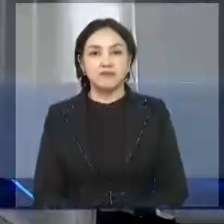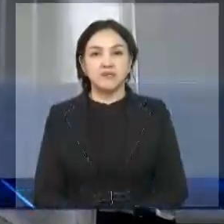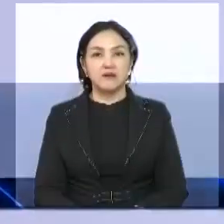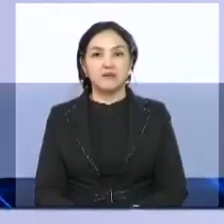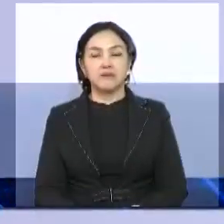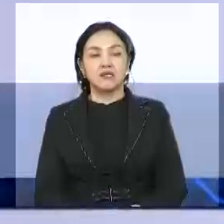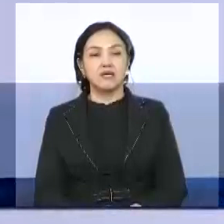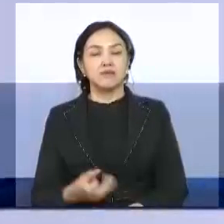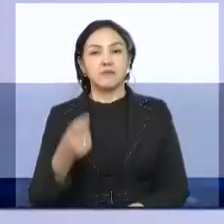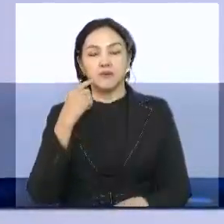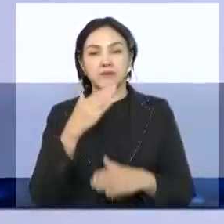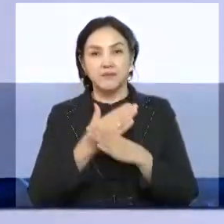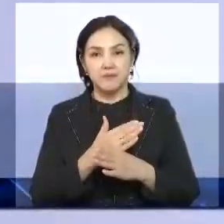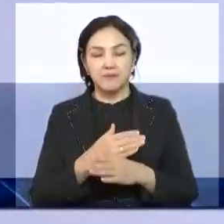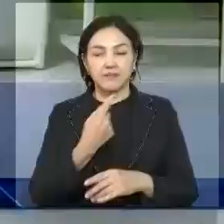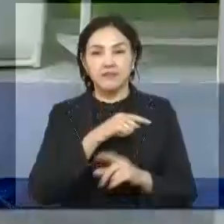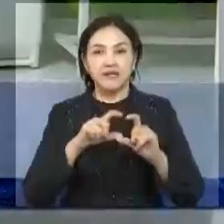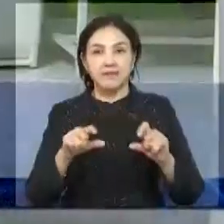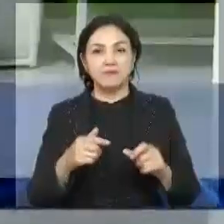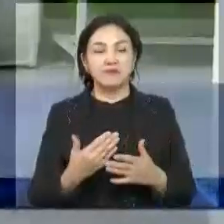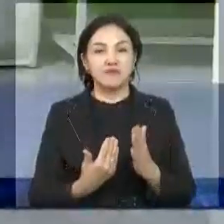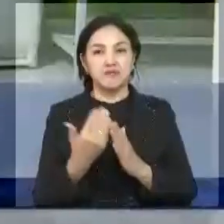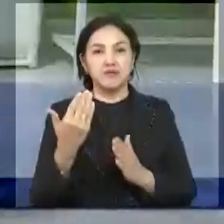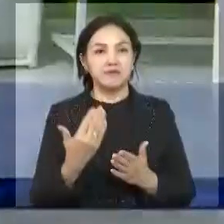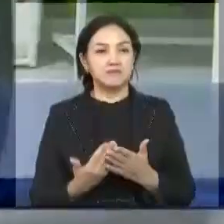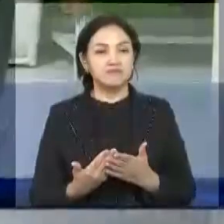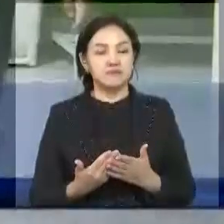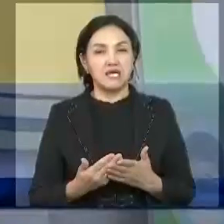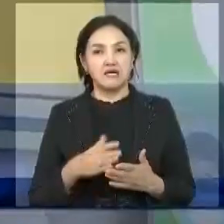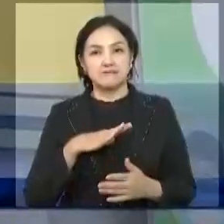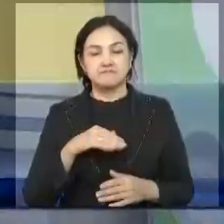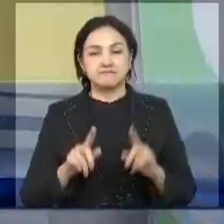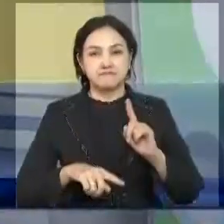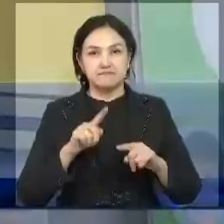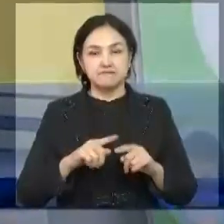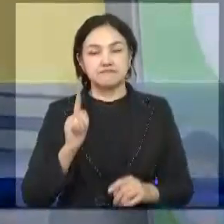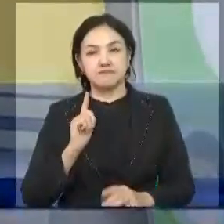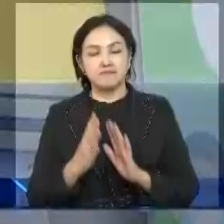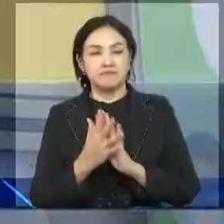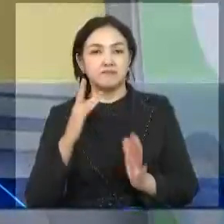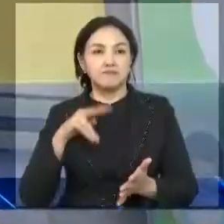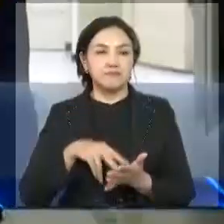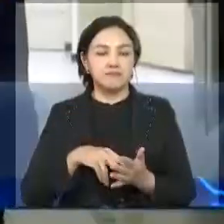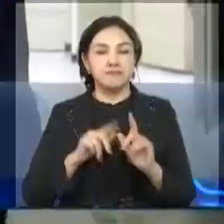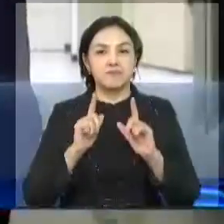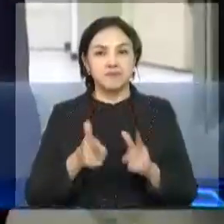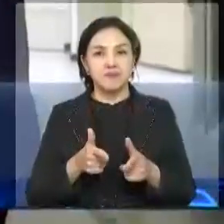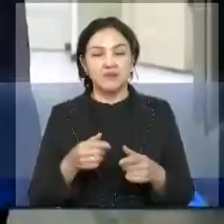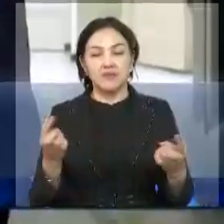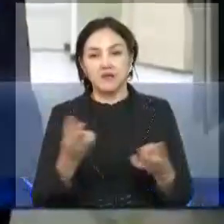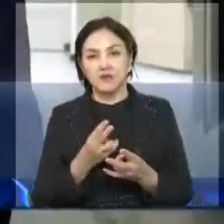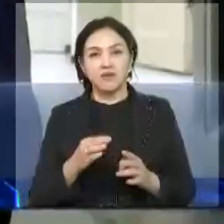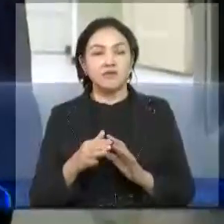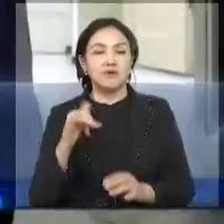квалифицированной стоматологической помощи в поликлинике находится на высоком уровне это признают сами родители которые ожидают очереди Согласно принятым нормам в